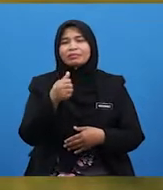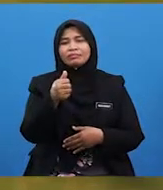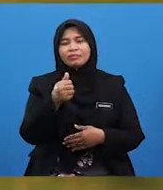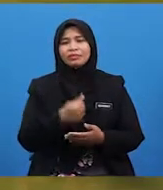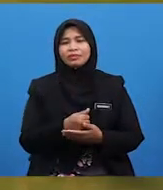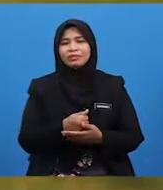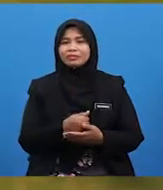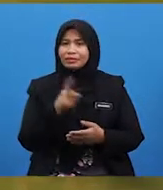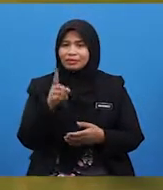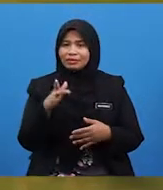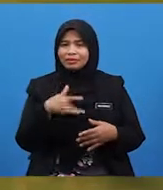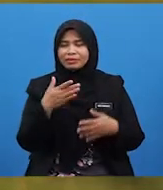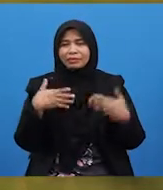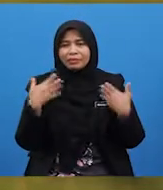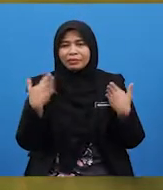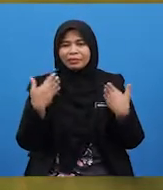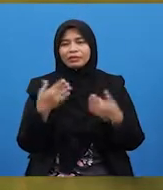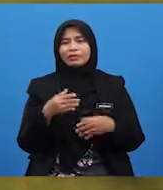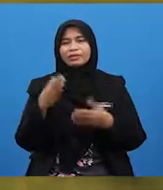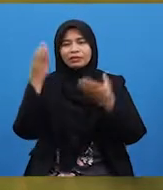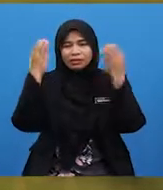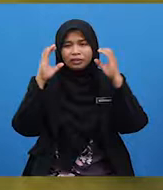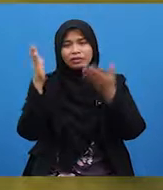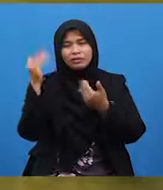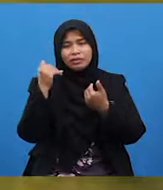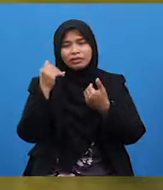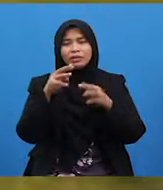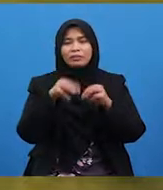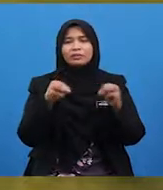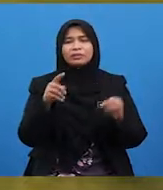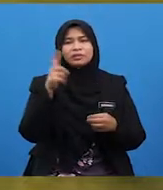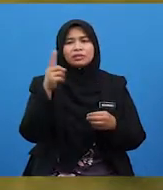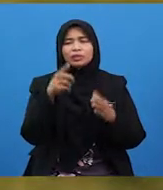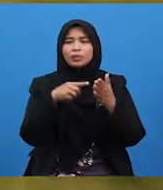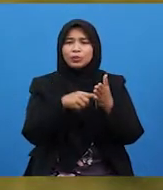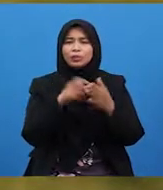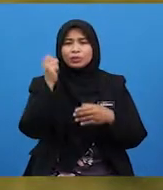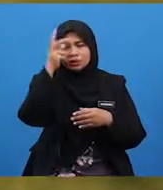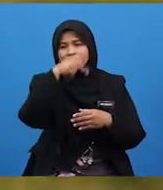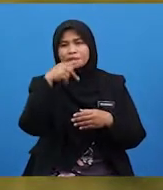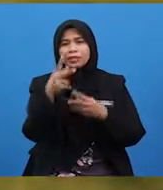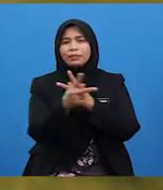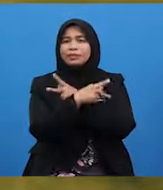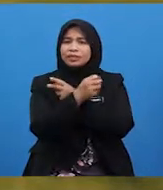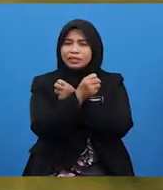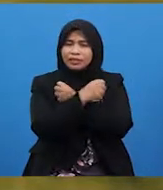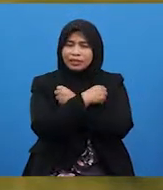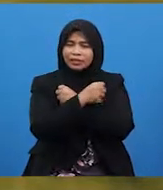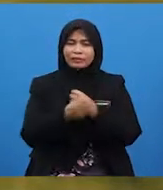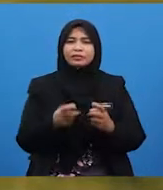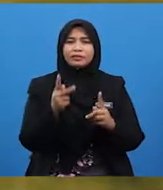berharap murid-murid sentiasa menunjukkan sikap kasih sayang terhadap jiran demi kebaikan